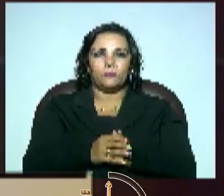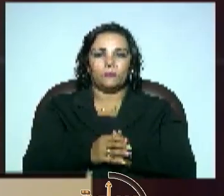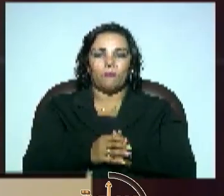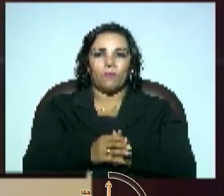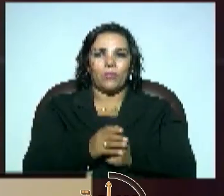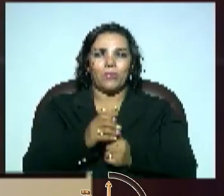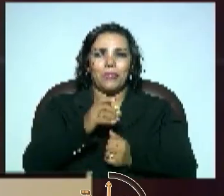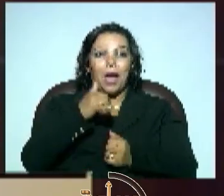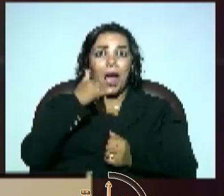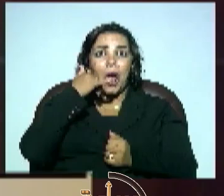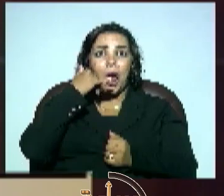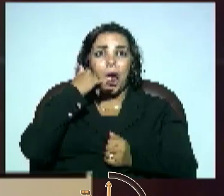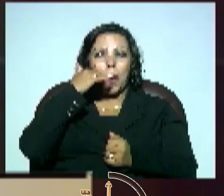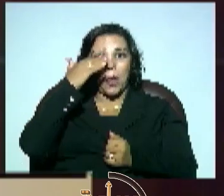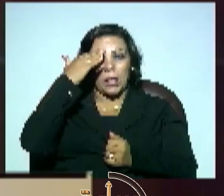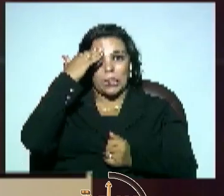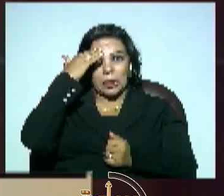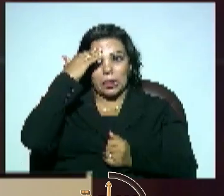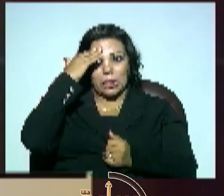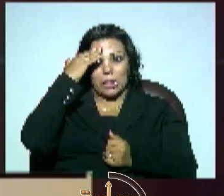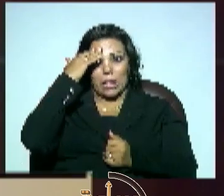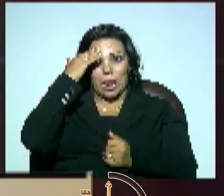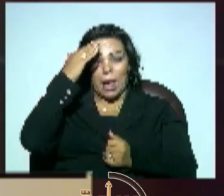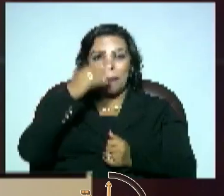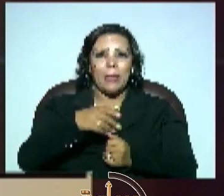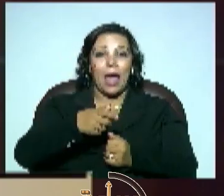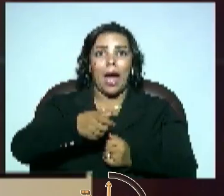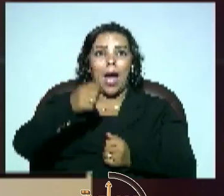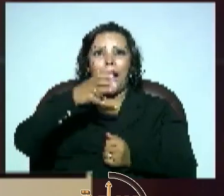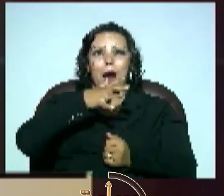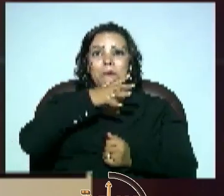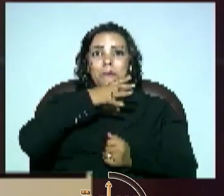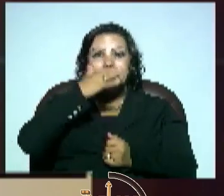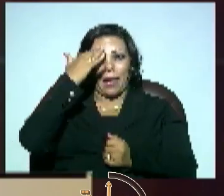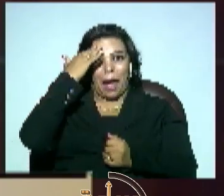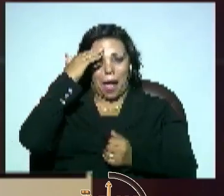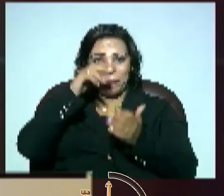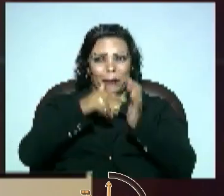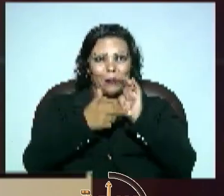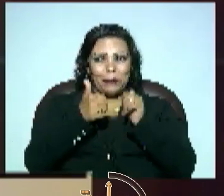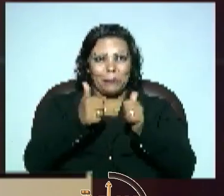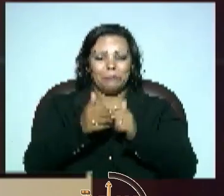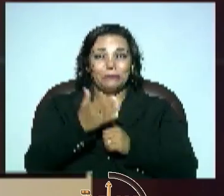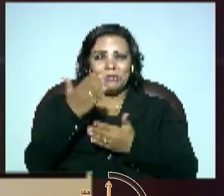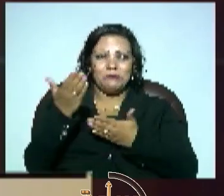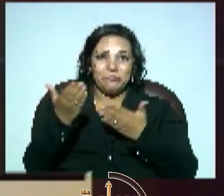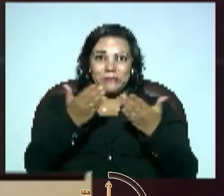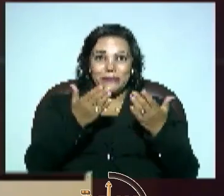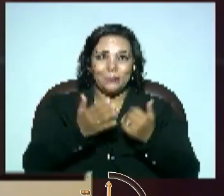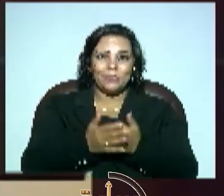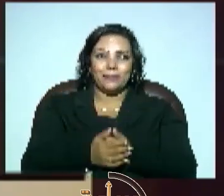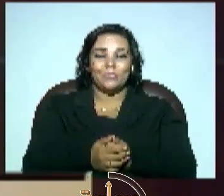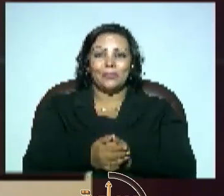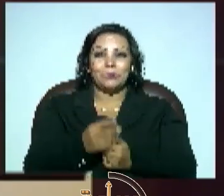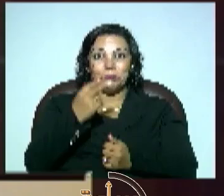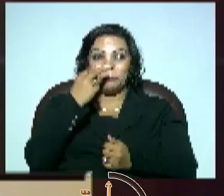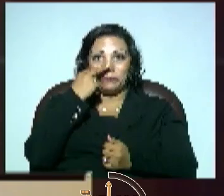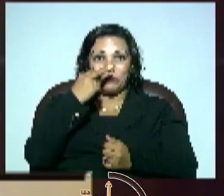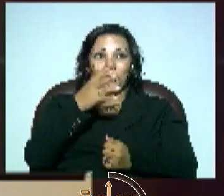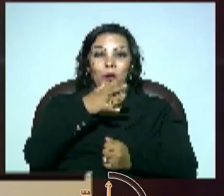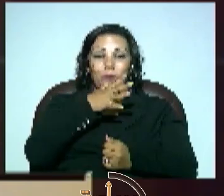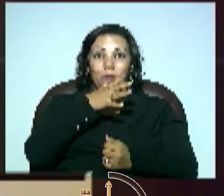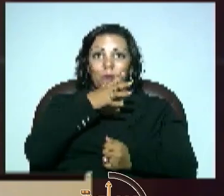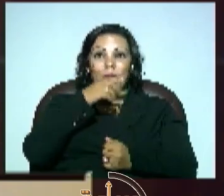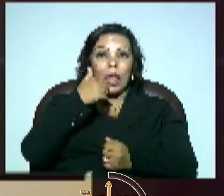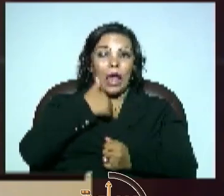الو سلام يا سلوى. ايوه ازيك يا قطه بونا. اهلا بيكي. ازيك؟ اهلا بيكي، اتفضلي. بصي يا قطه بونا،